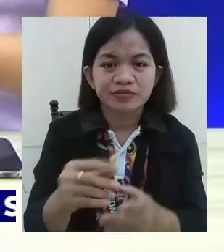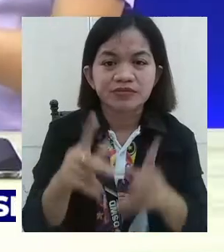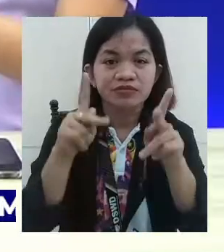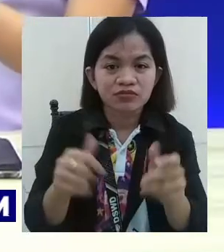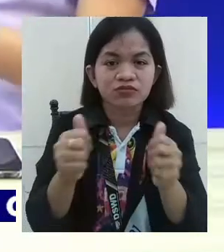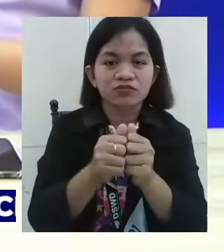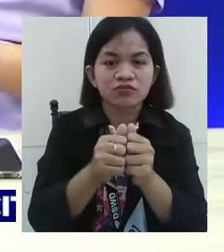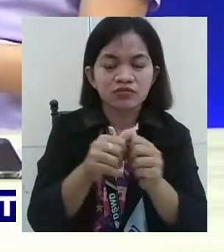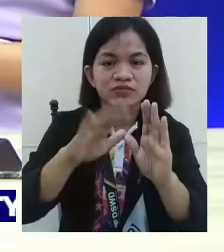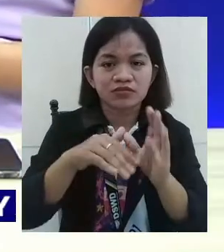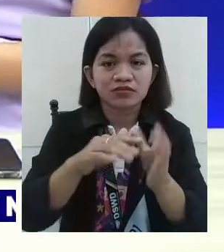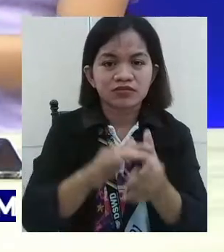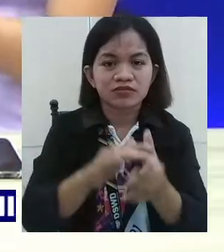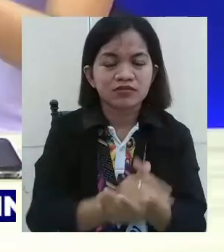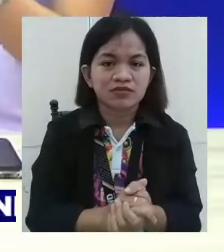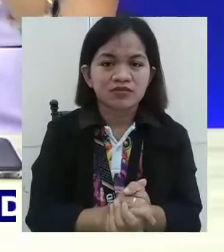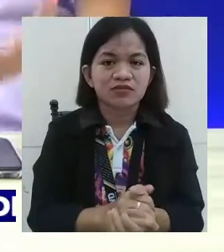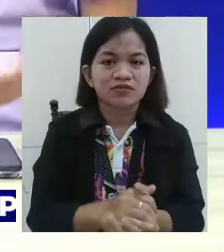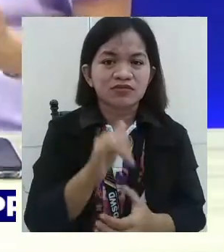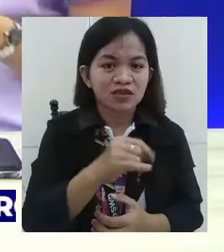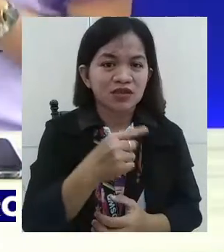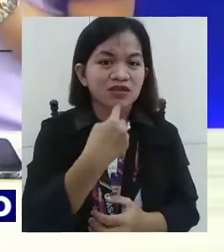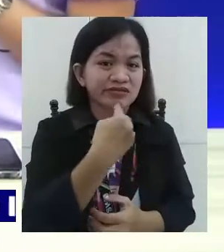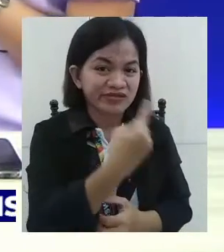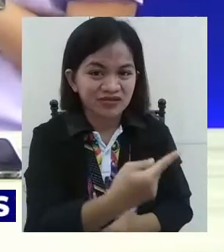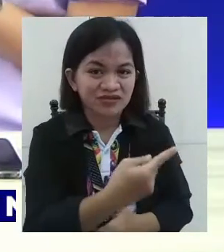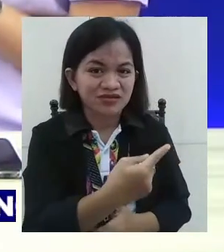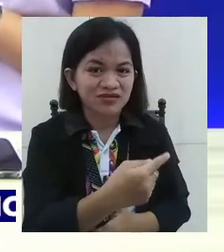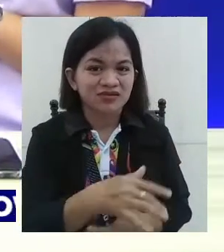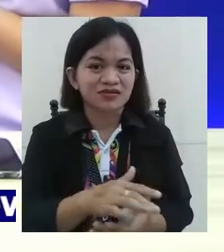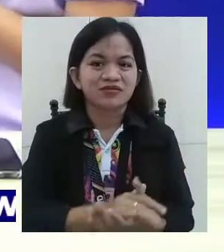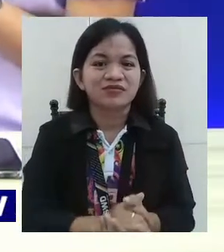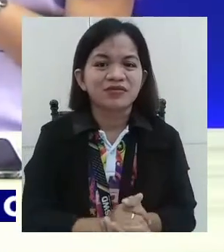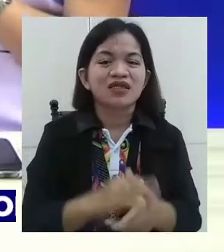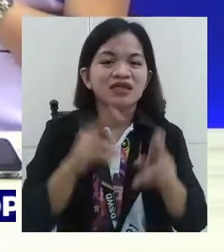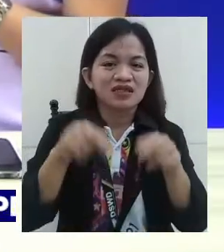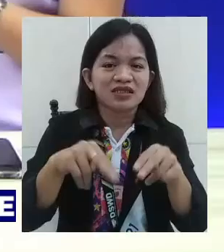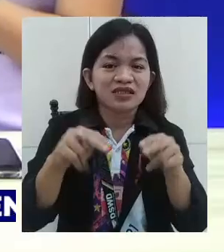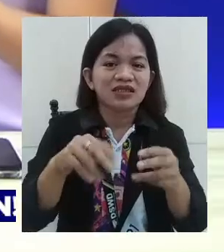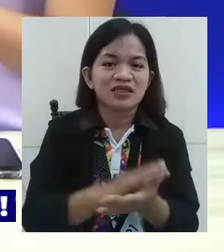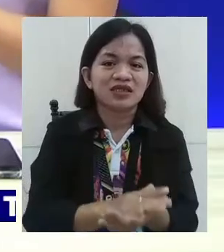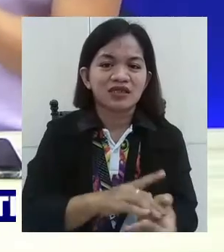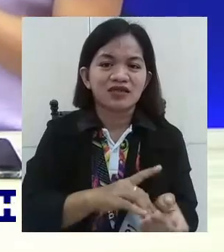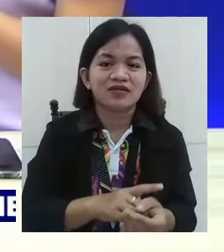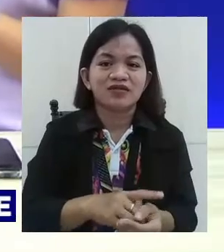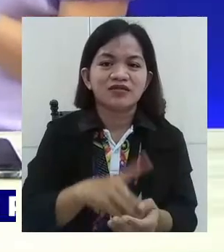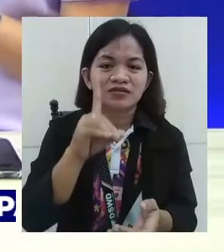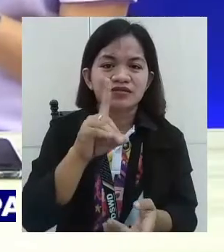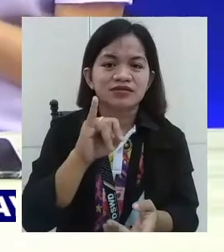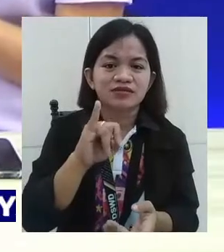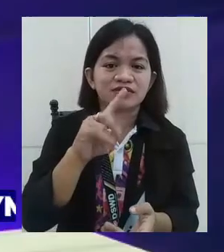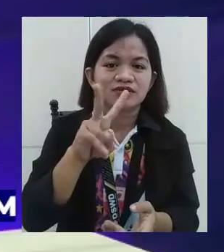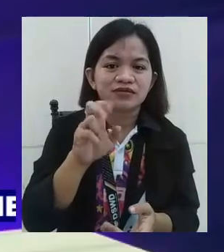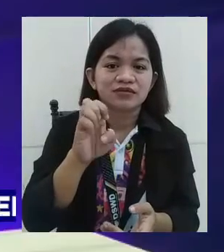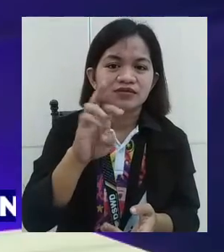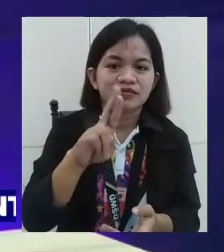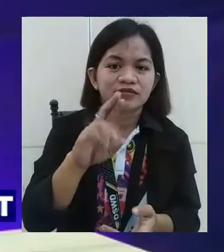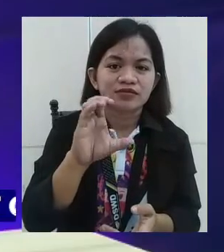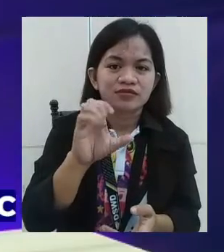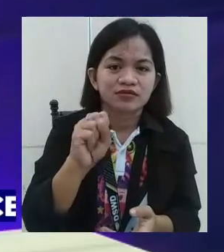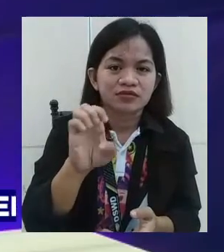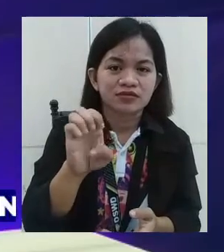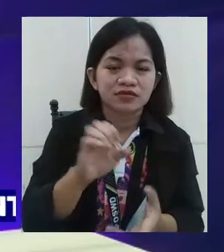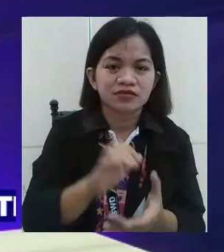nga you mentioned kanina po na diverse talaga yung community ng PWD. Sir, with that, ano ba yung ating